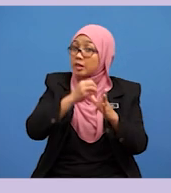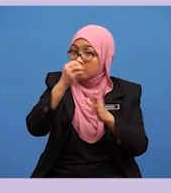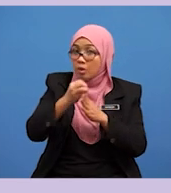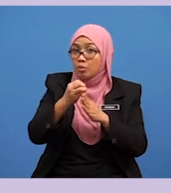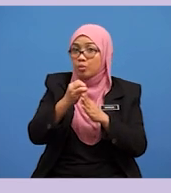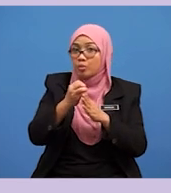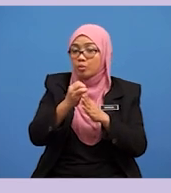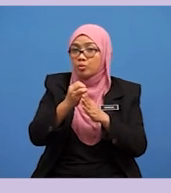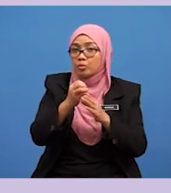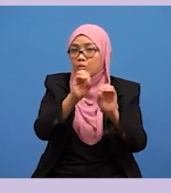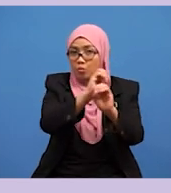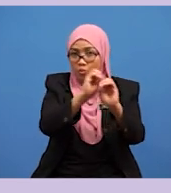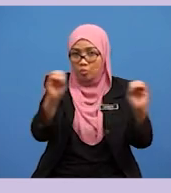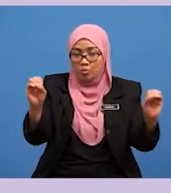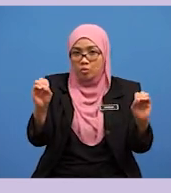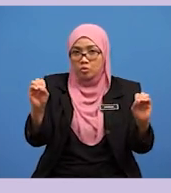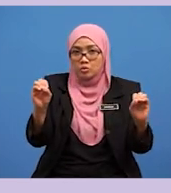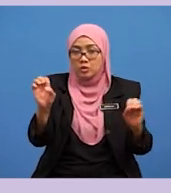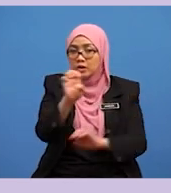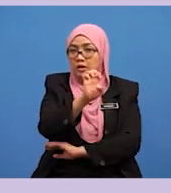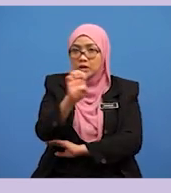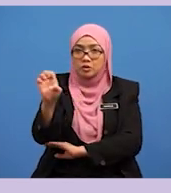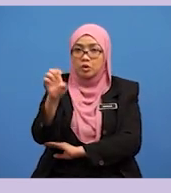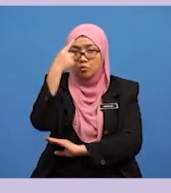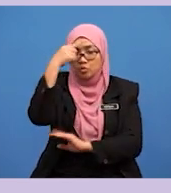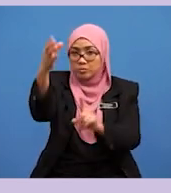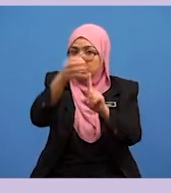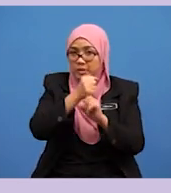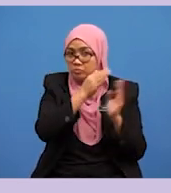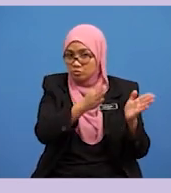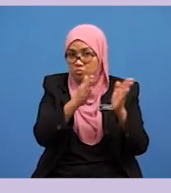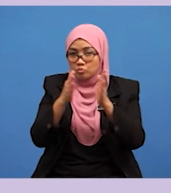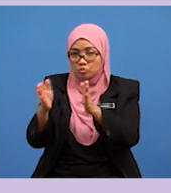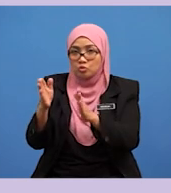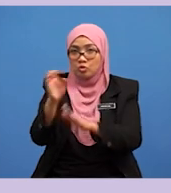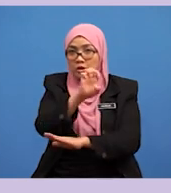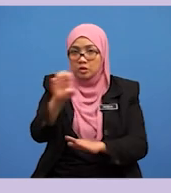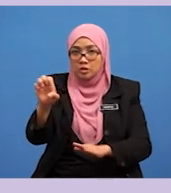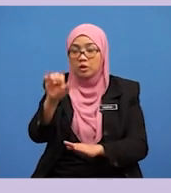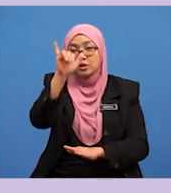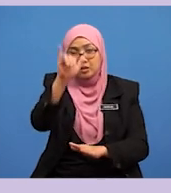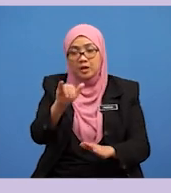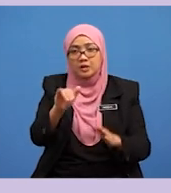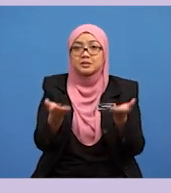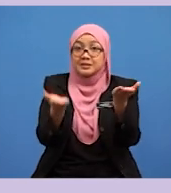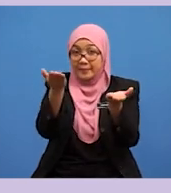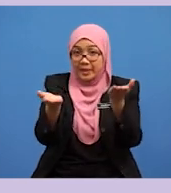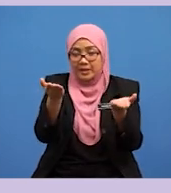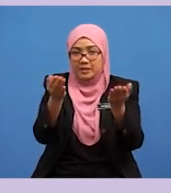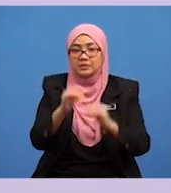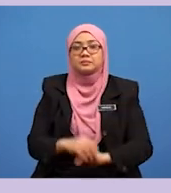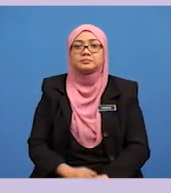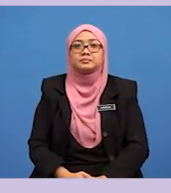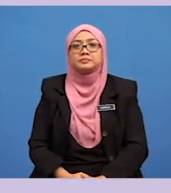atau tempat kosong, elektron untuk mencapai susunan elektron yang stabil.